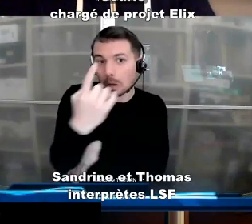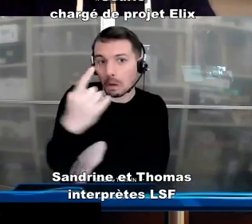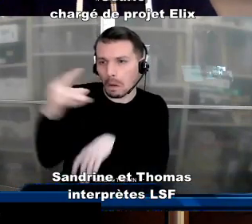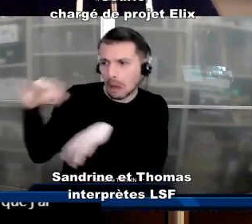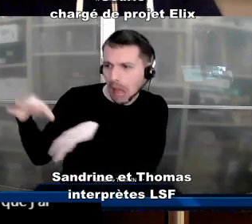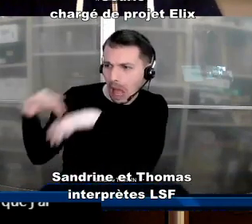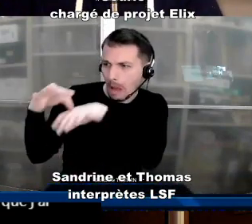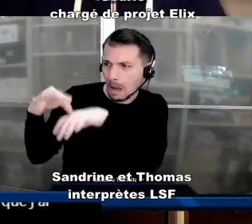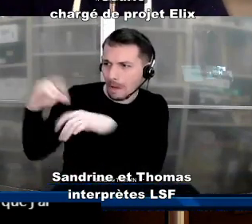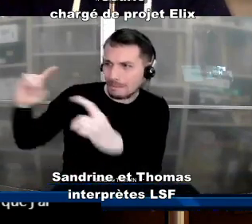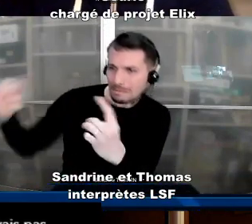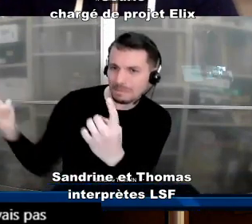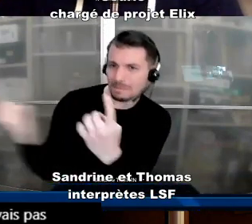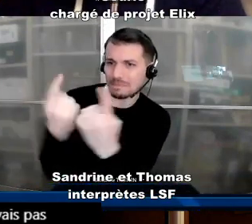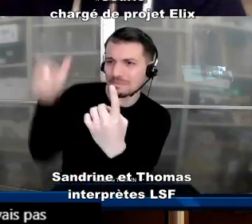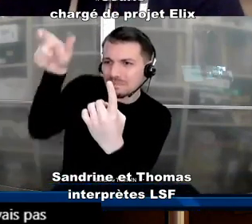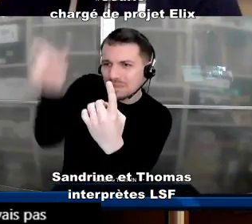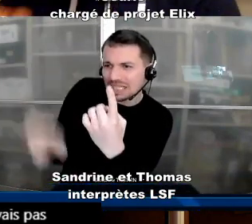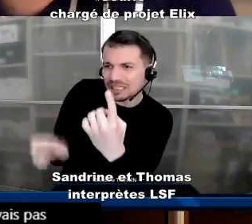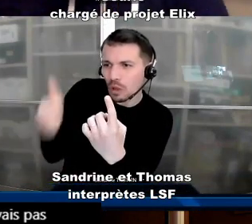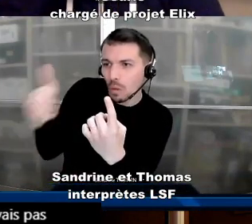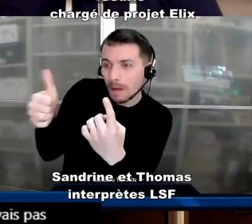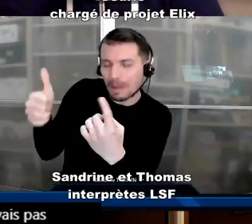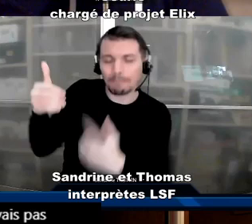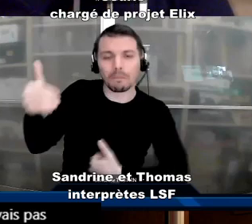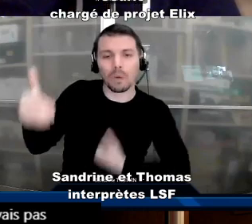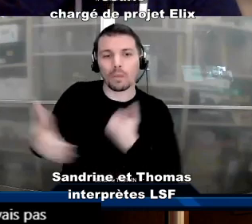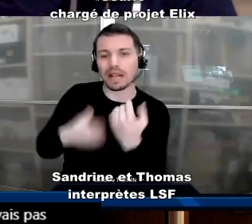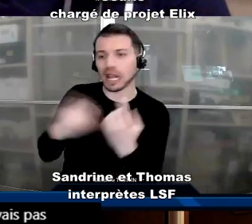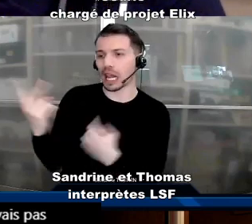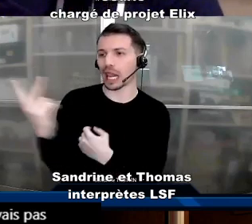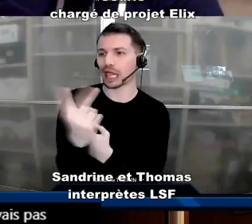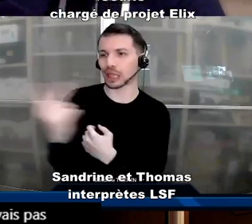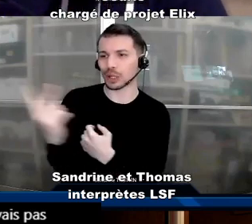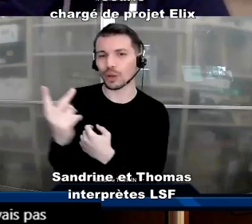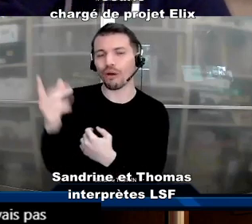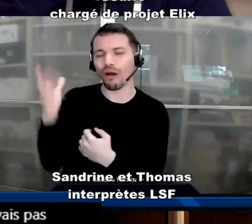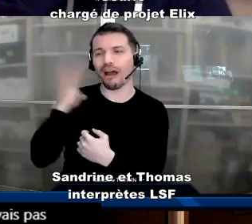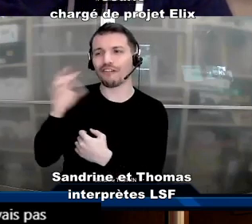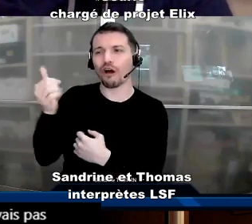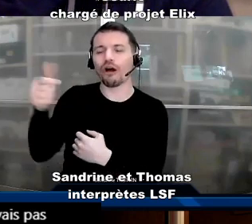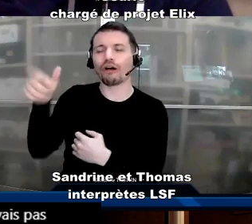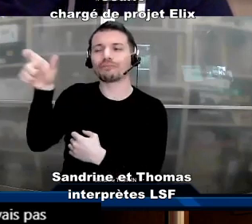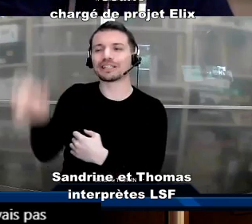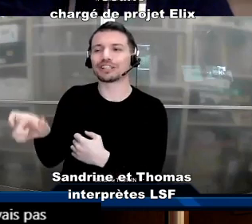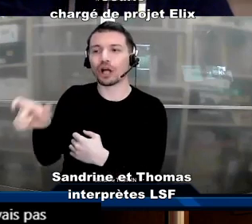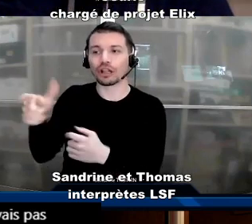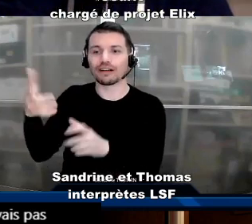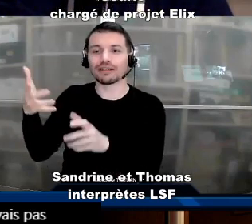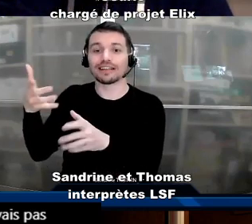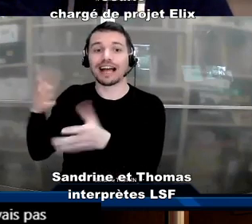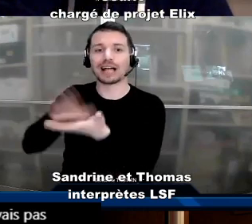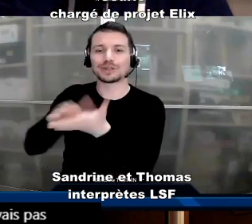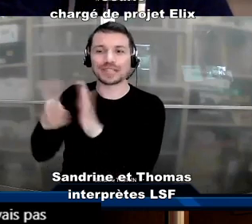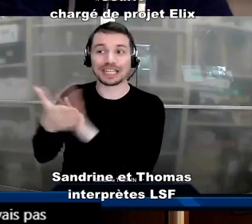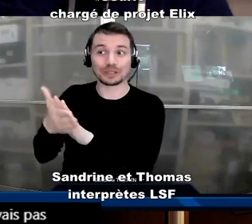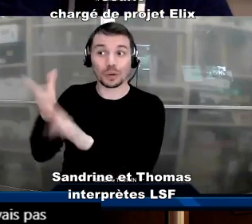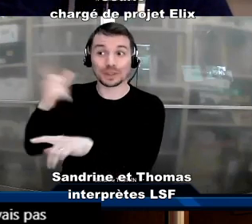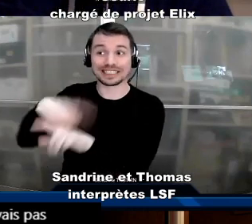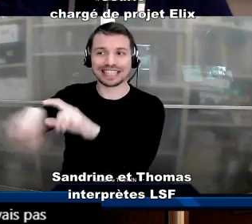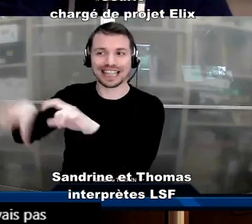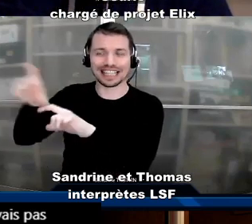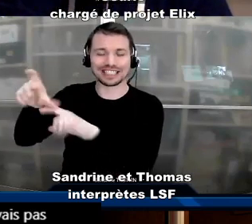personne qui jouait aussi dans le spectacle et qui avait une petite asso à l'époque, qui était Signe de Sens. Et donc, c'était le